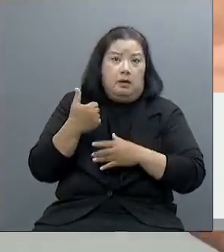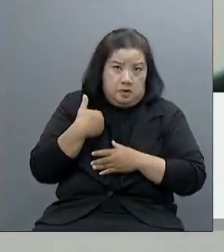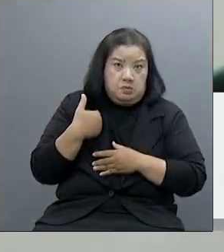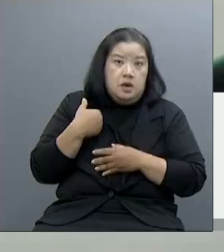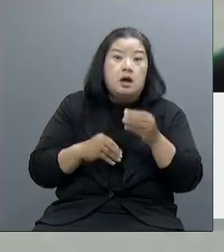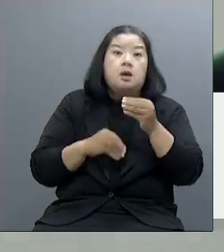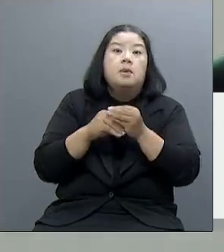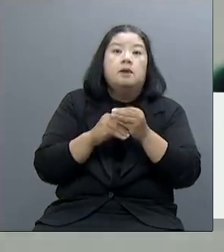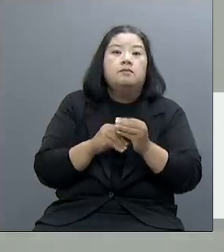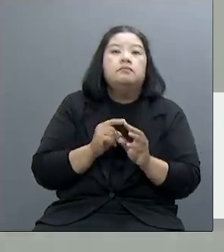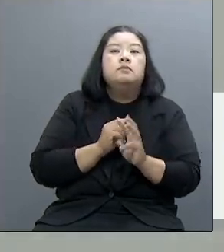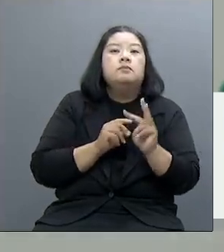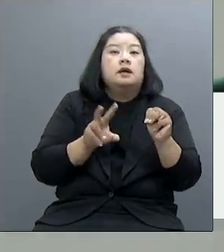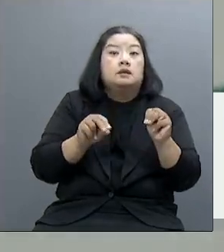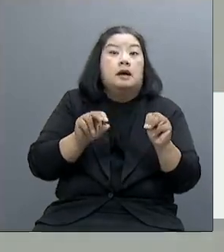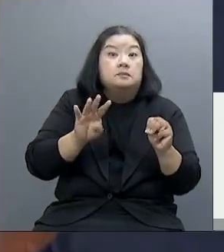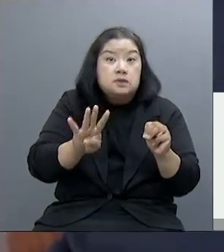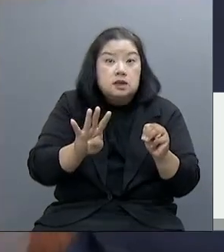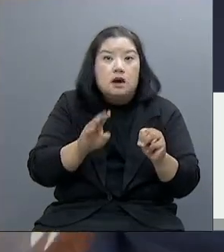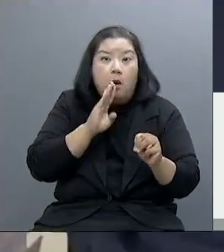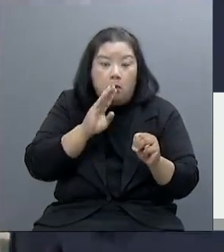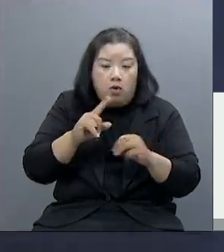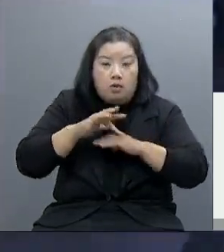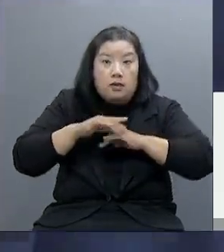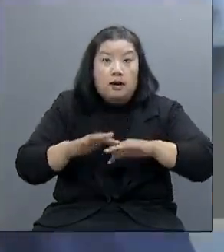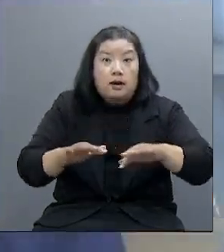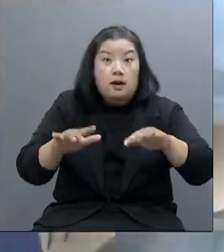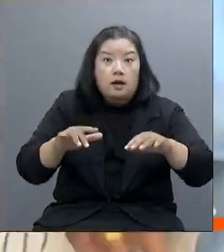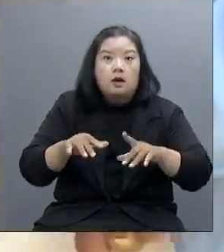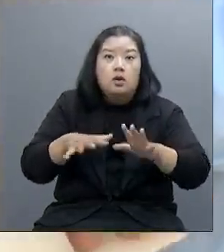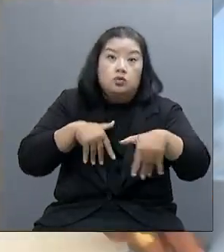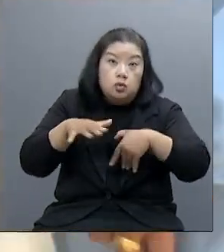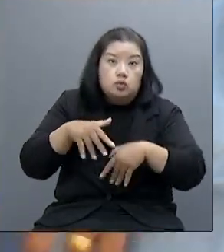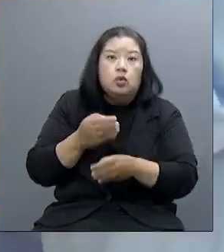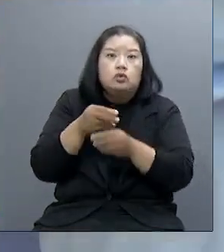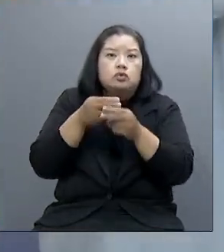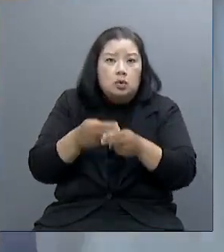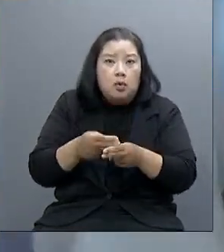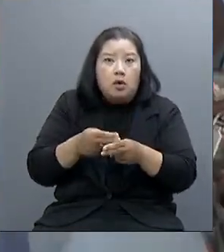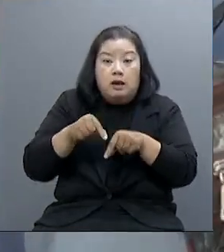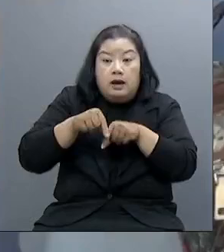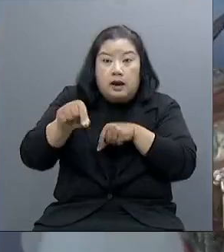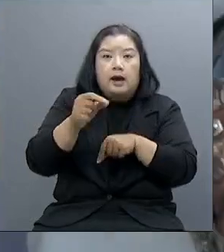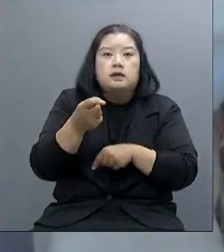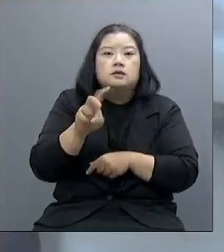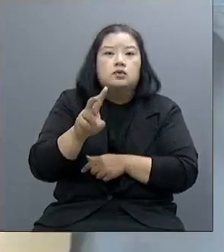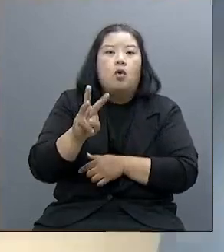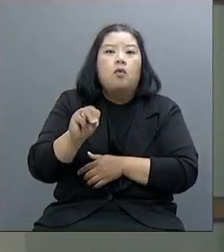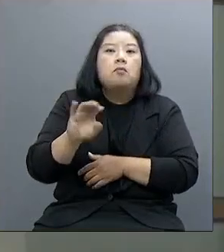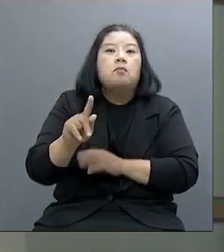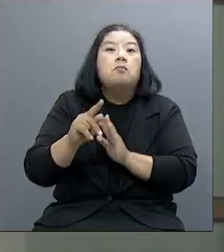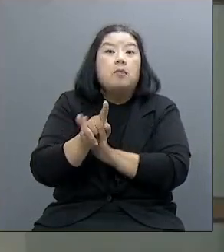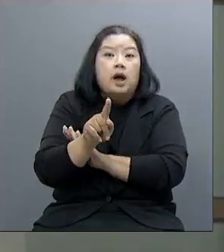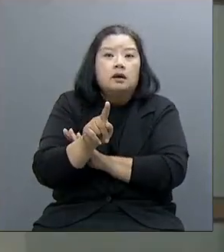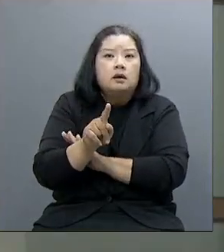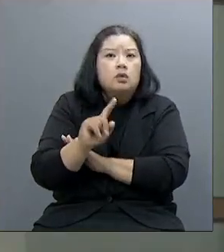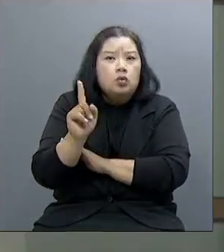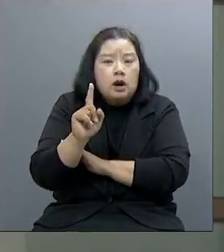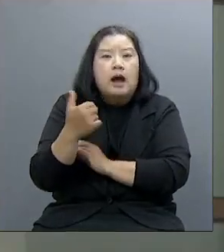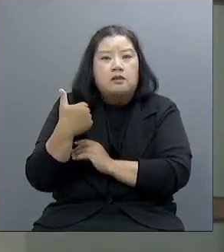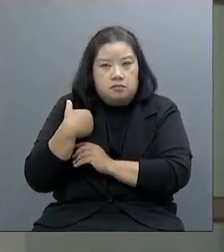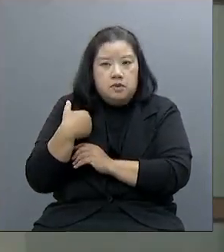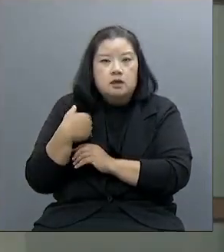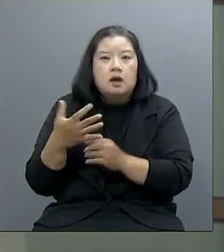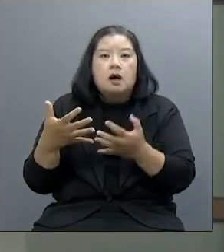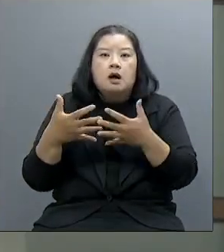รา34กำหนดเขตทะเลชายฝั่งให้ชาวบ้านออกทำประมงได้ไม่เกิน12มาทะเลก็คือปล่อยให้มีเครื่องมือการทำประม